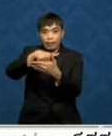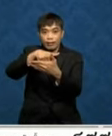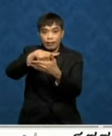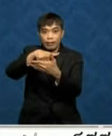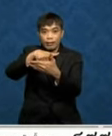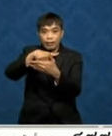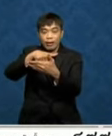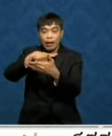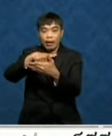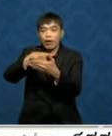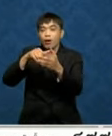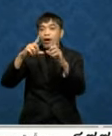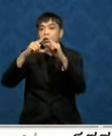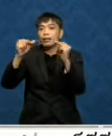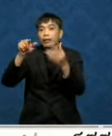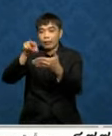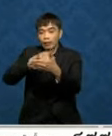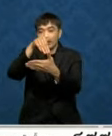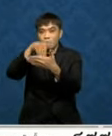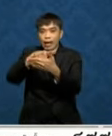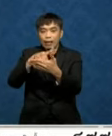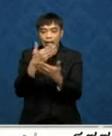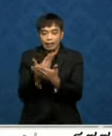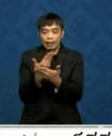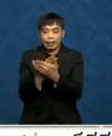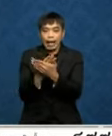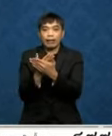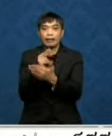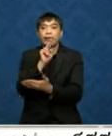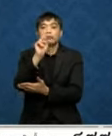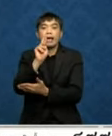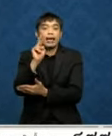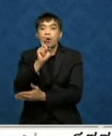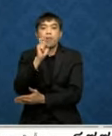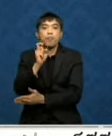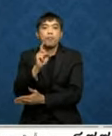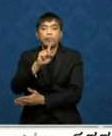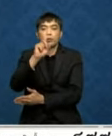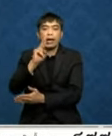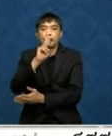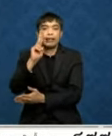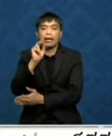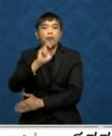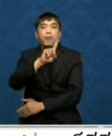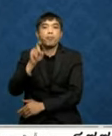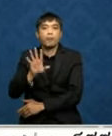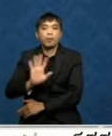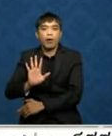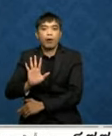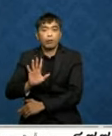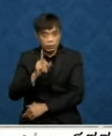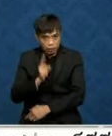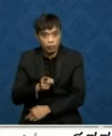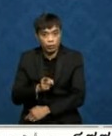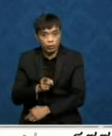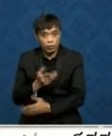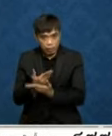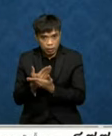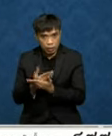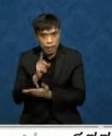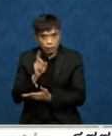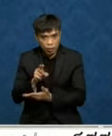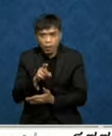นี่นะครับไม่ต้องใช้เงินก็ได้จริงเหรอครับท่านต้องพิมพ์อะไรอีกต้องพิมพ์